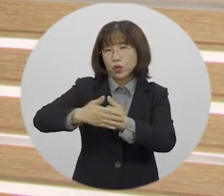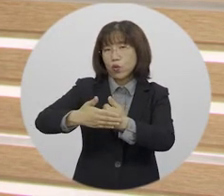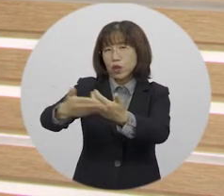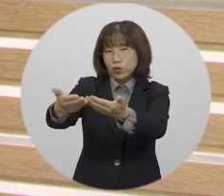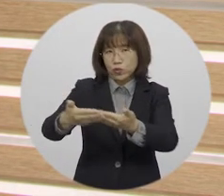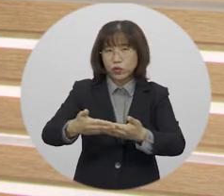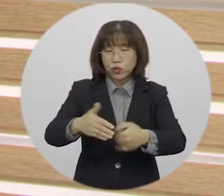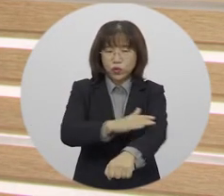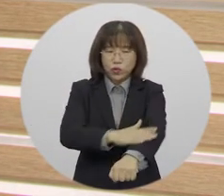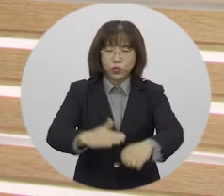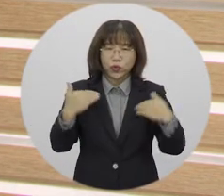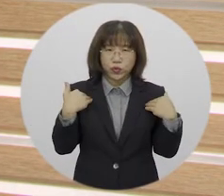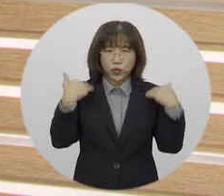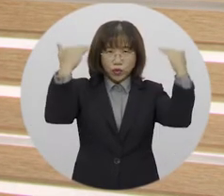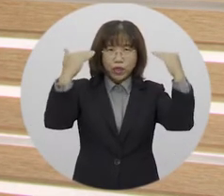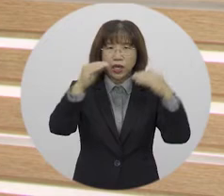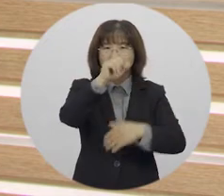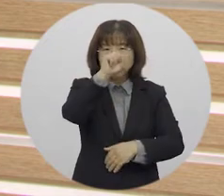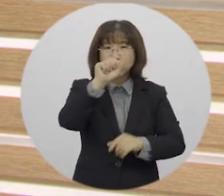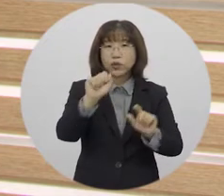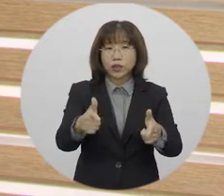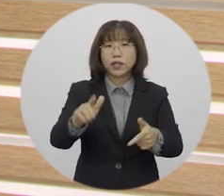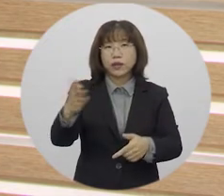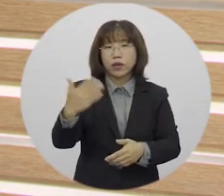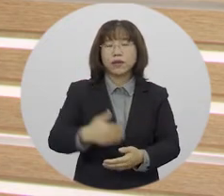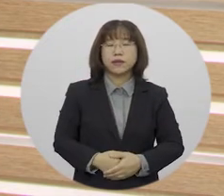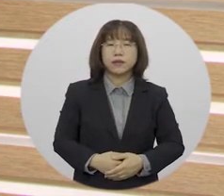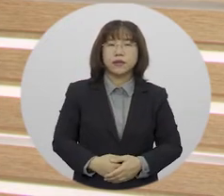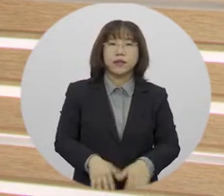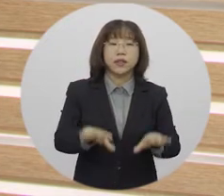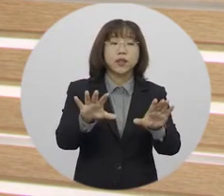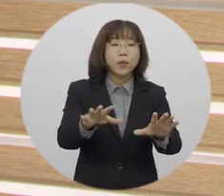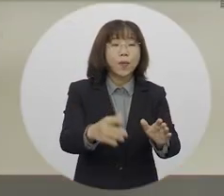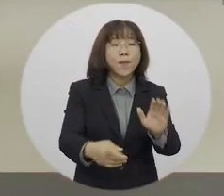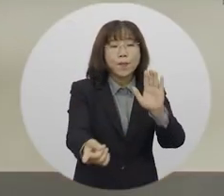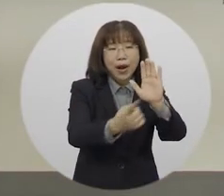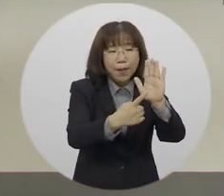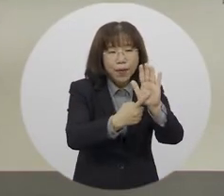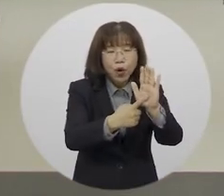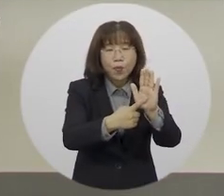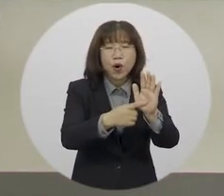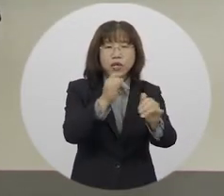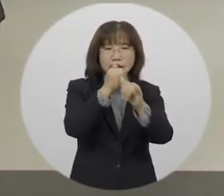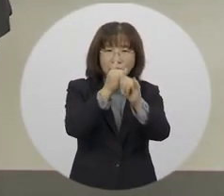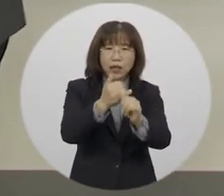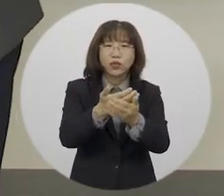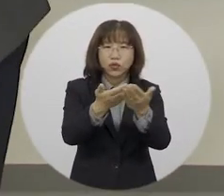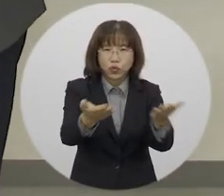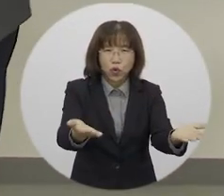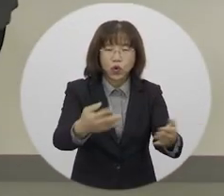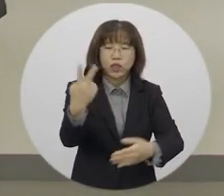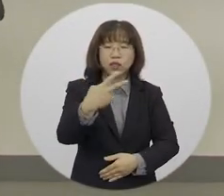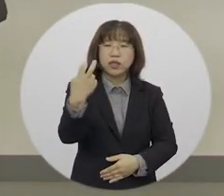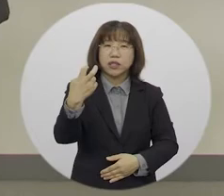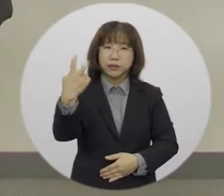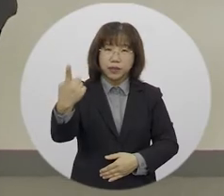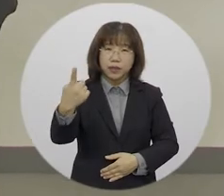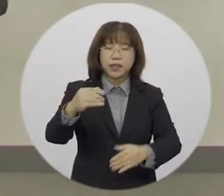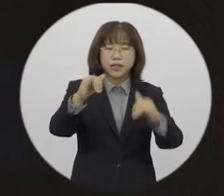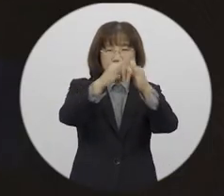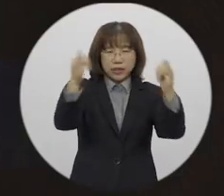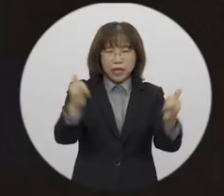전문가로부터 다양한 피드백을 받게 되어 한 단계 더 성장하는 시간이 됐습니다. 이어 데모데이 발표에 대한 시상식과